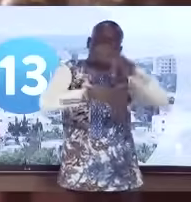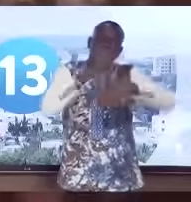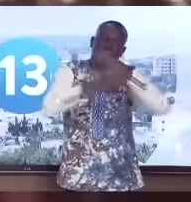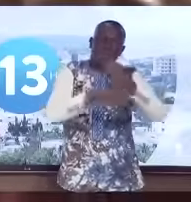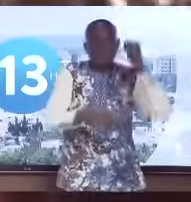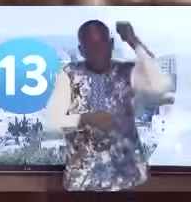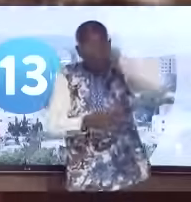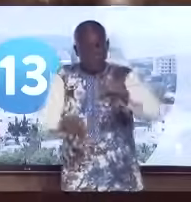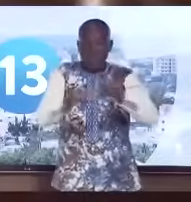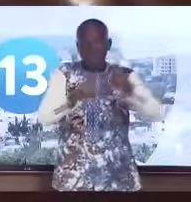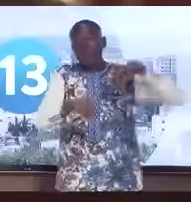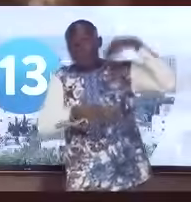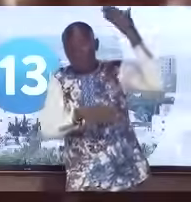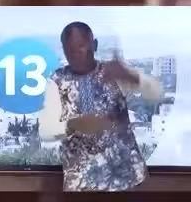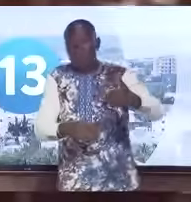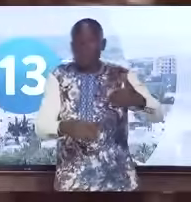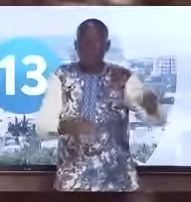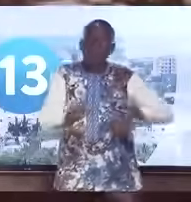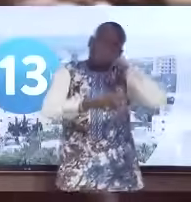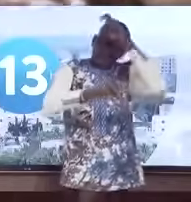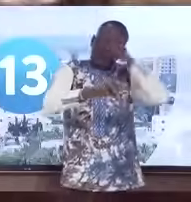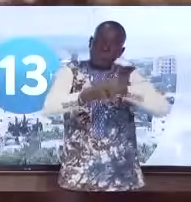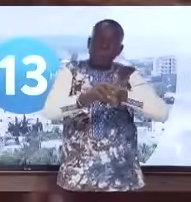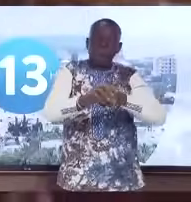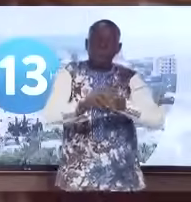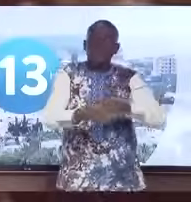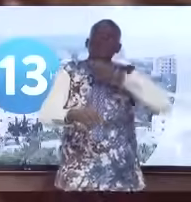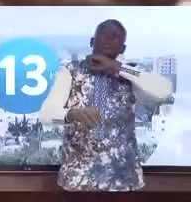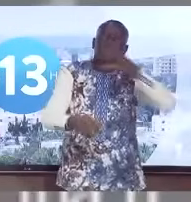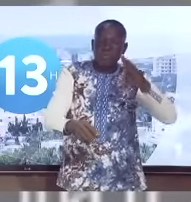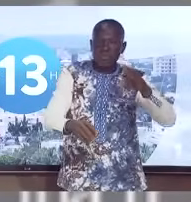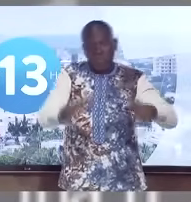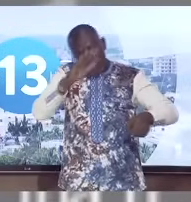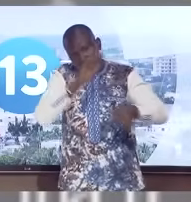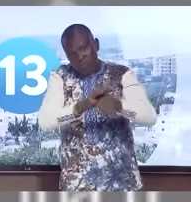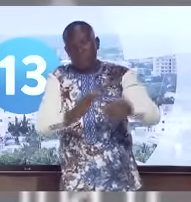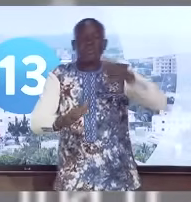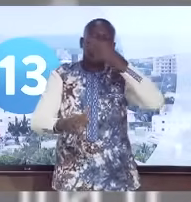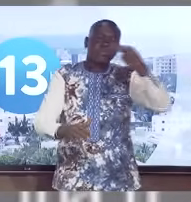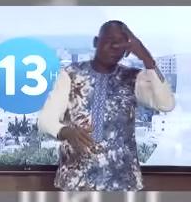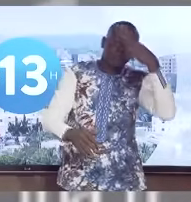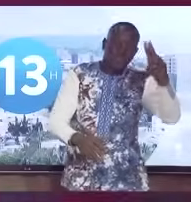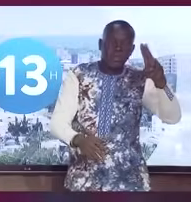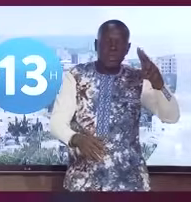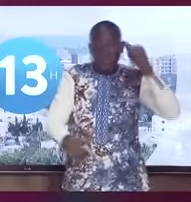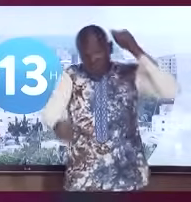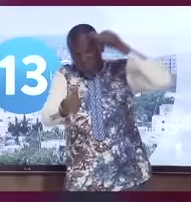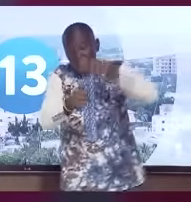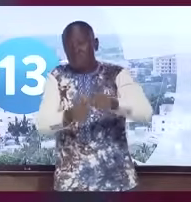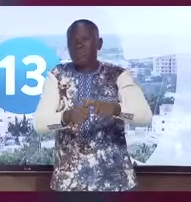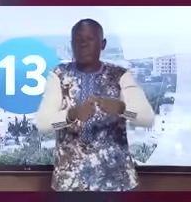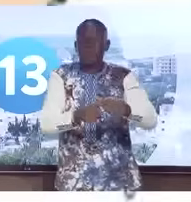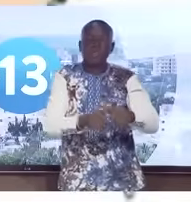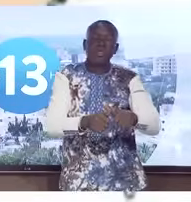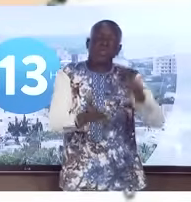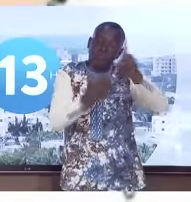et même au-delà. À l'époque, rien ne présageait un tel destin pour la Haute-Volta. En rappel, c'est par un décret du 2